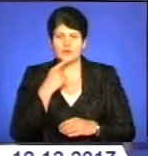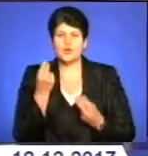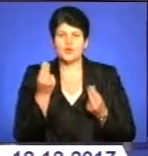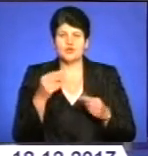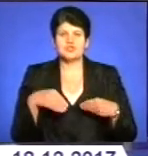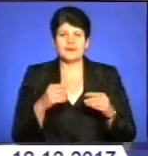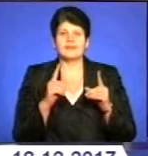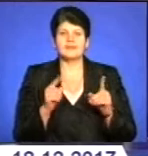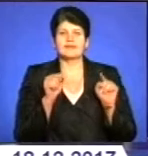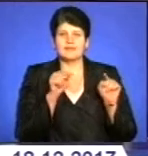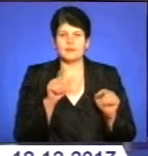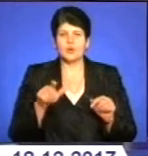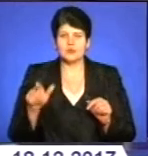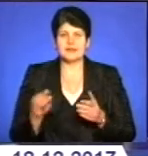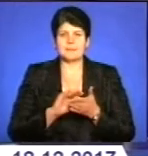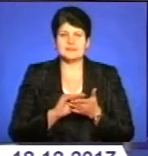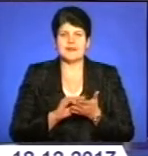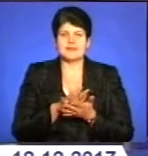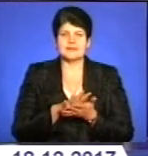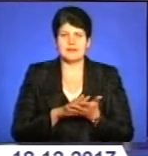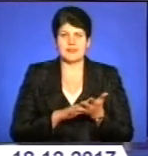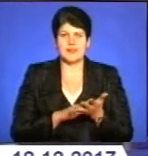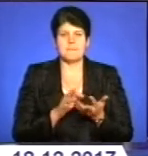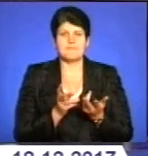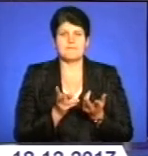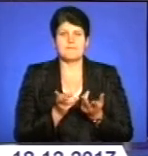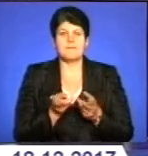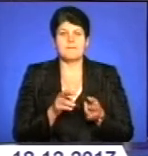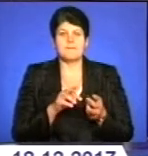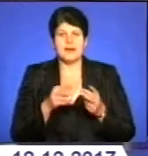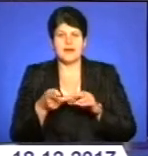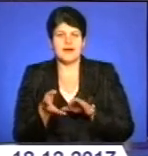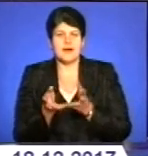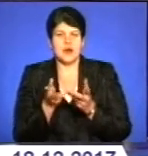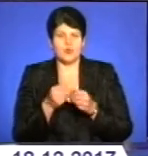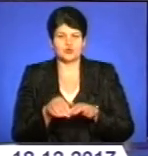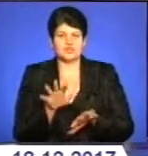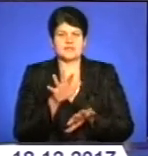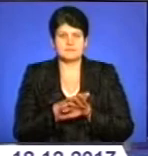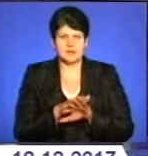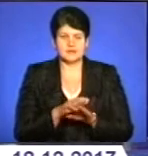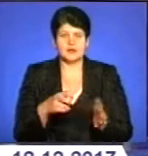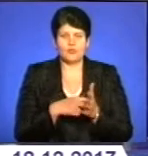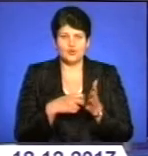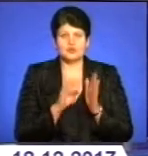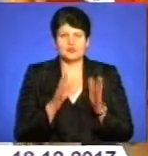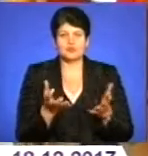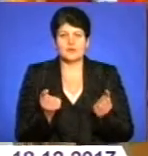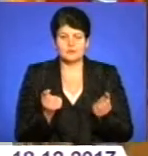дали лише тим людям, які писали заяви на перерахунок через банк. У поштових відділеннях кошти отримають